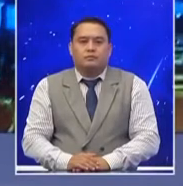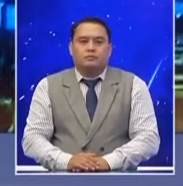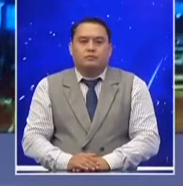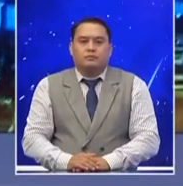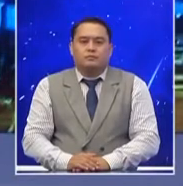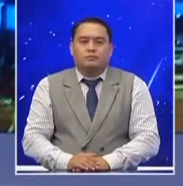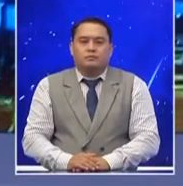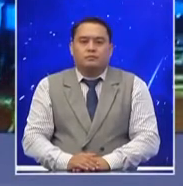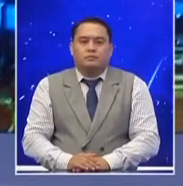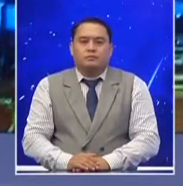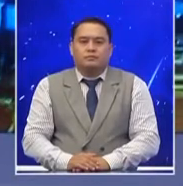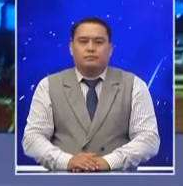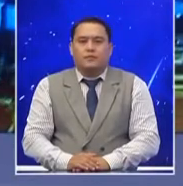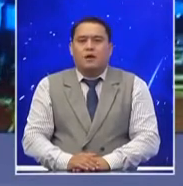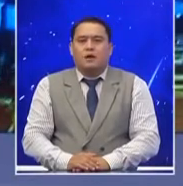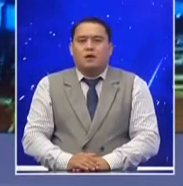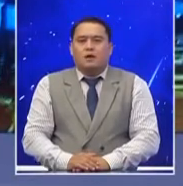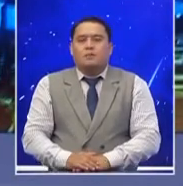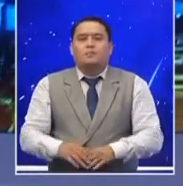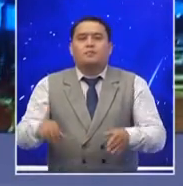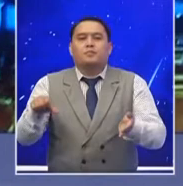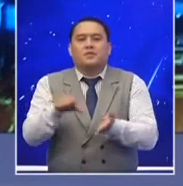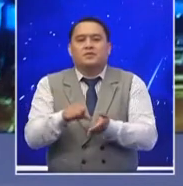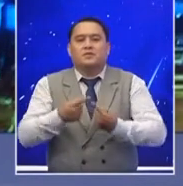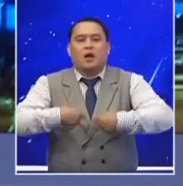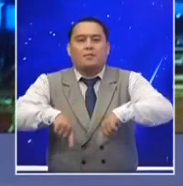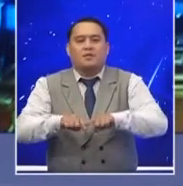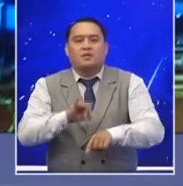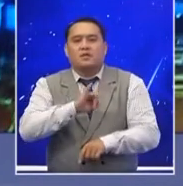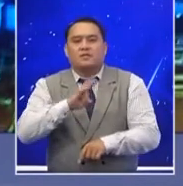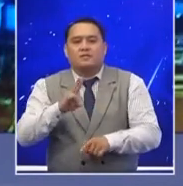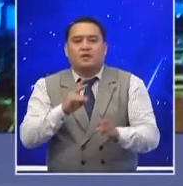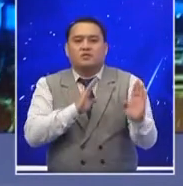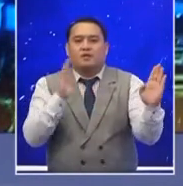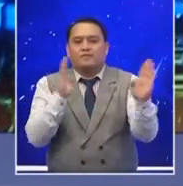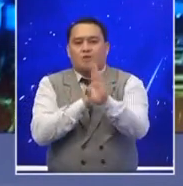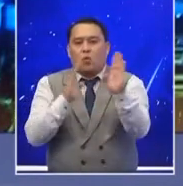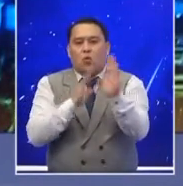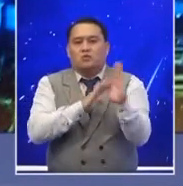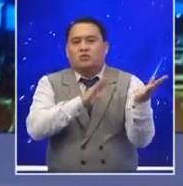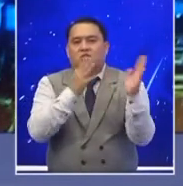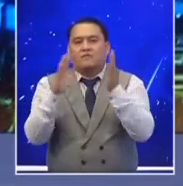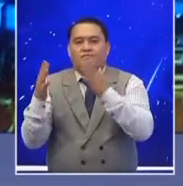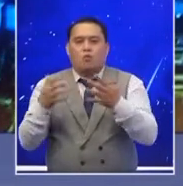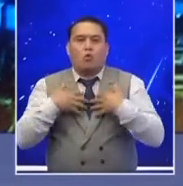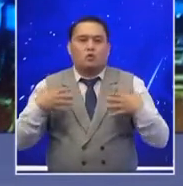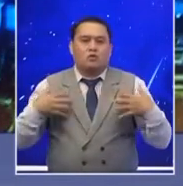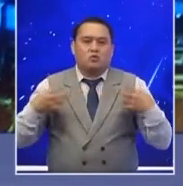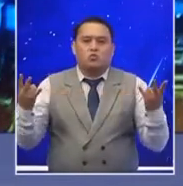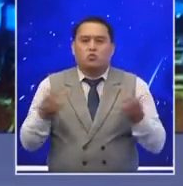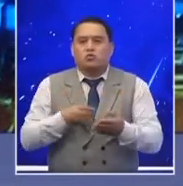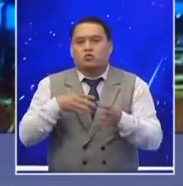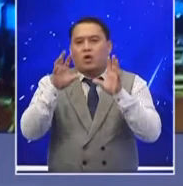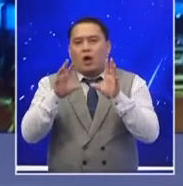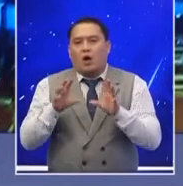Растительный мир требует защиты, считают представители территориальной инспекции лесного хозяйства и животного мира. По их мнению, государству необходим